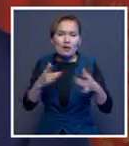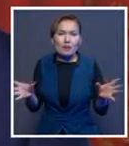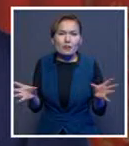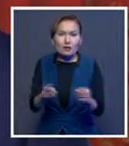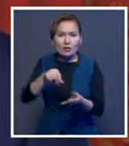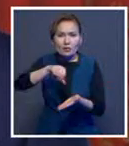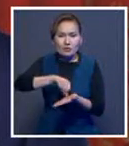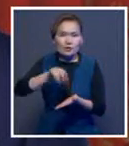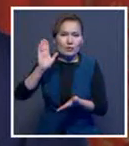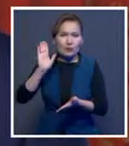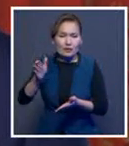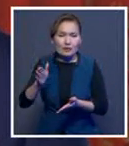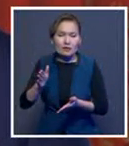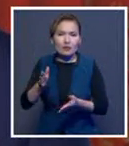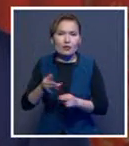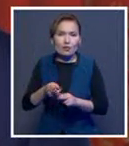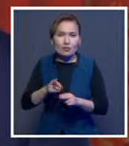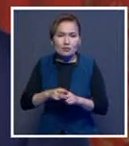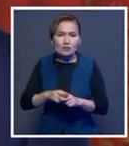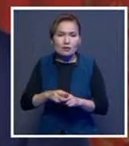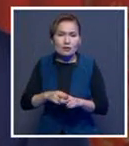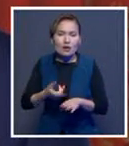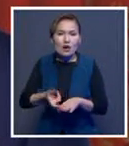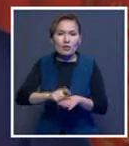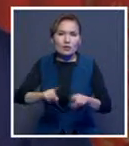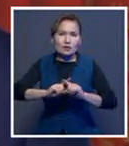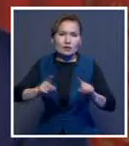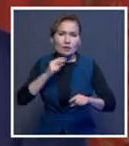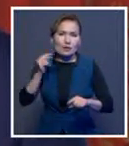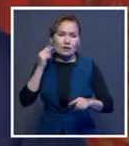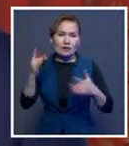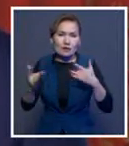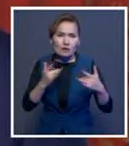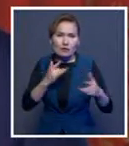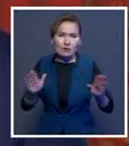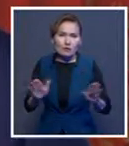Бәрібір өзіндік ерекшеліктерімен мен таңғалдырып отыр сөзің шыны керек.